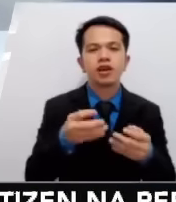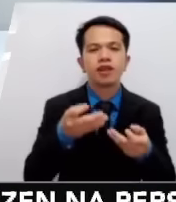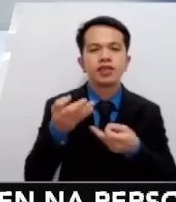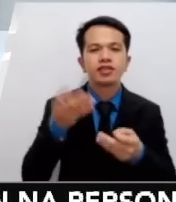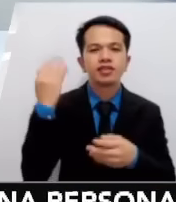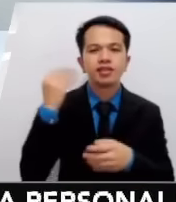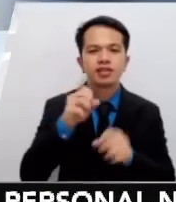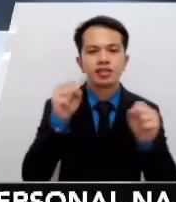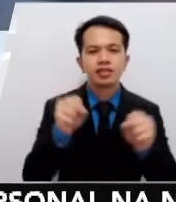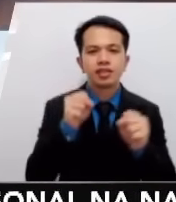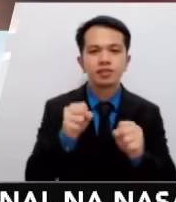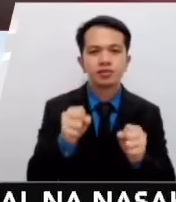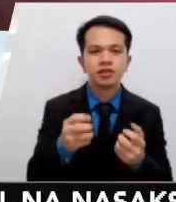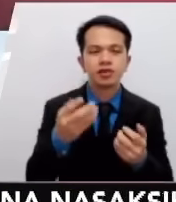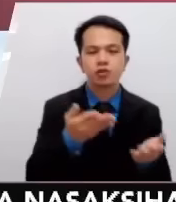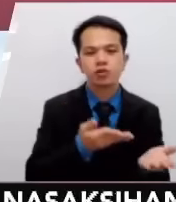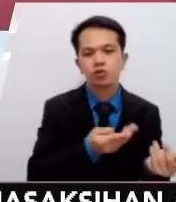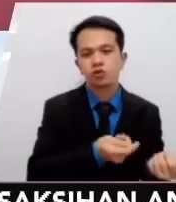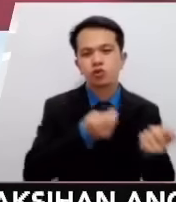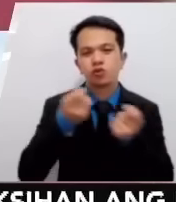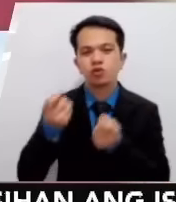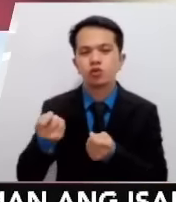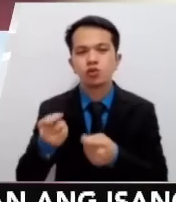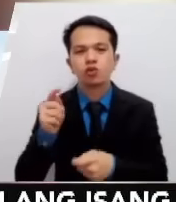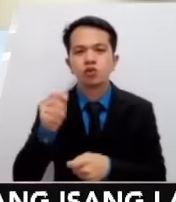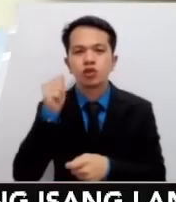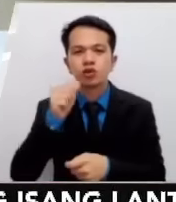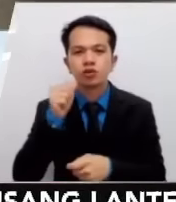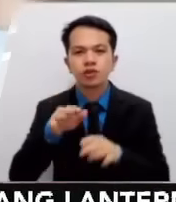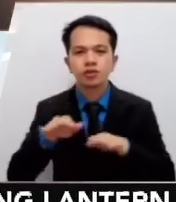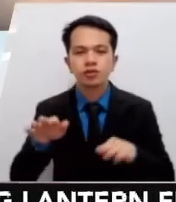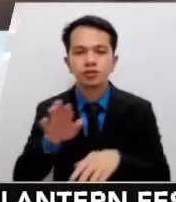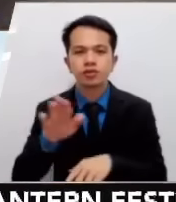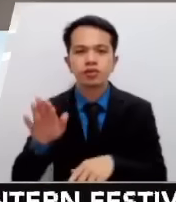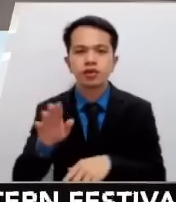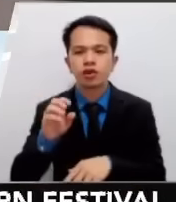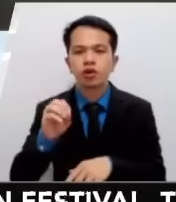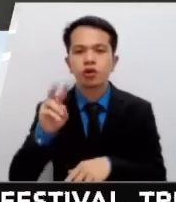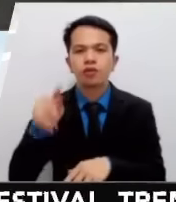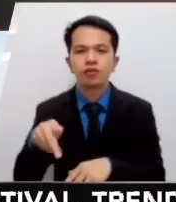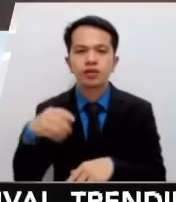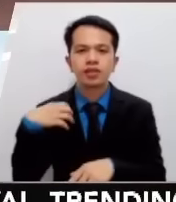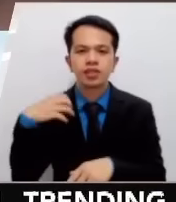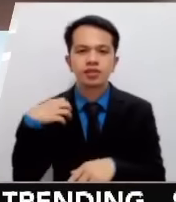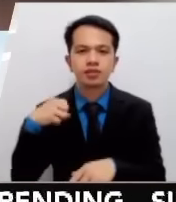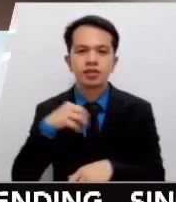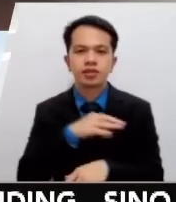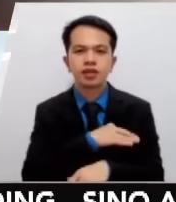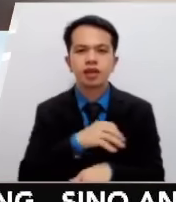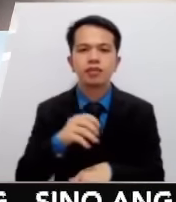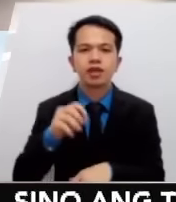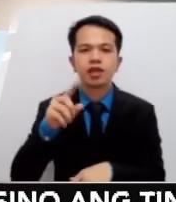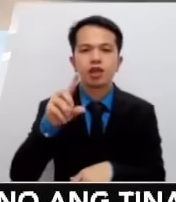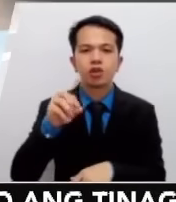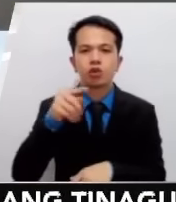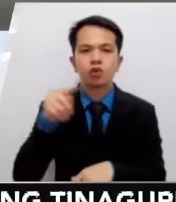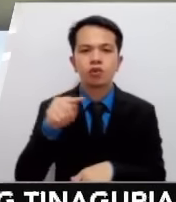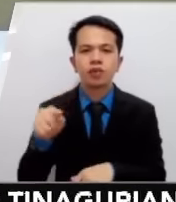kung kailan ipalilipat sana sa Women's Correctional ang nakadetain na OVP Chief of Staff na si Zulayka Lopez. Nakipag-ugnayan din daw si Marbil